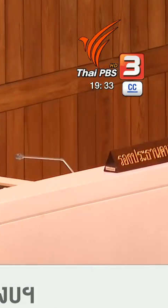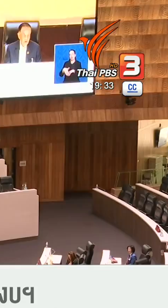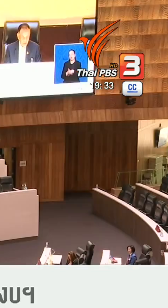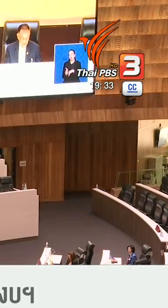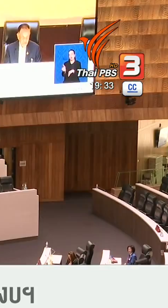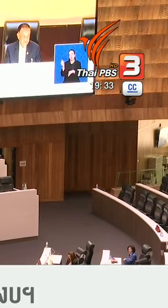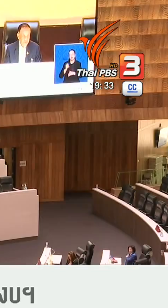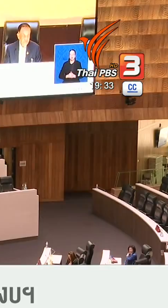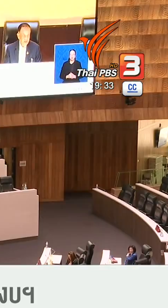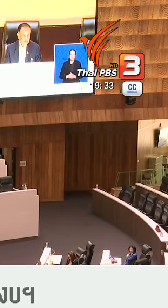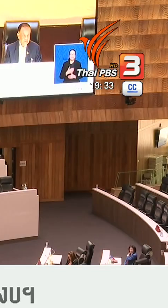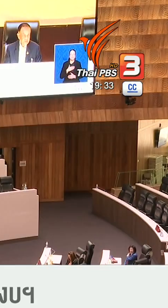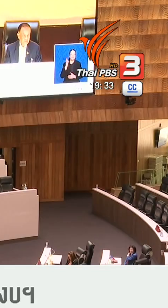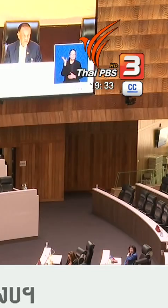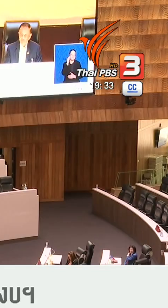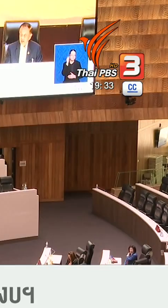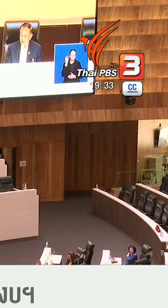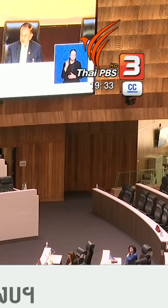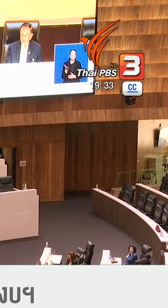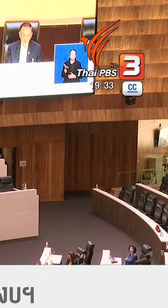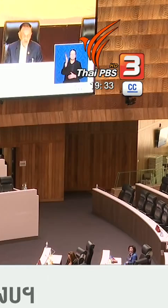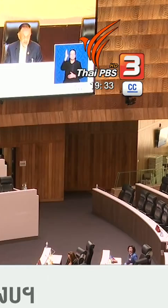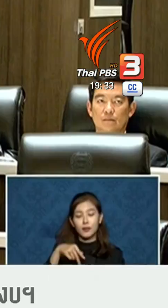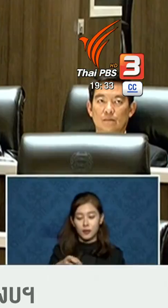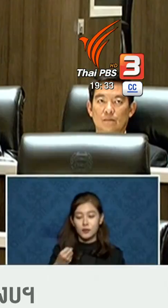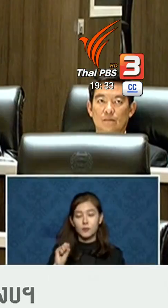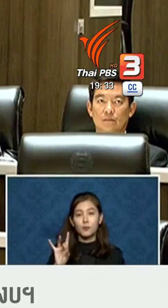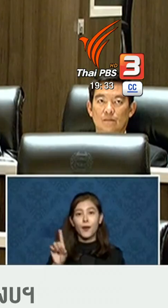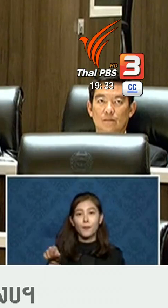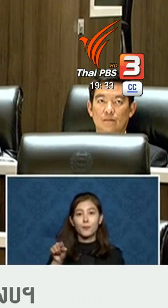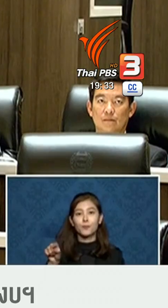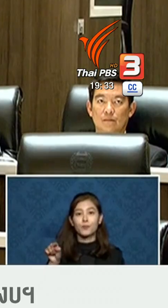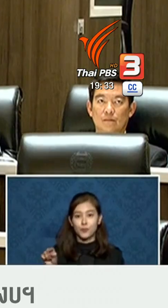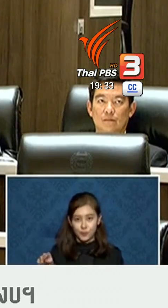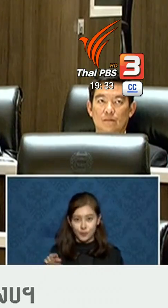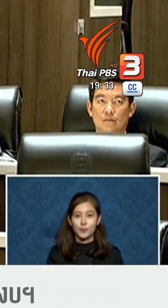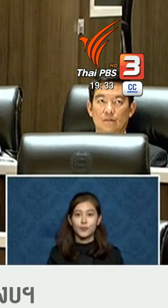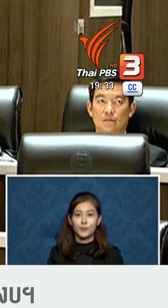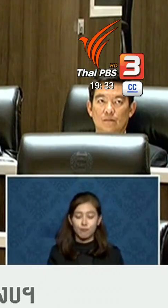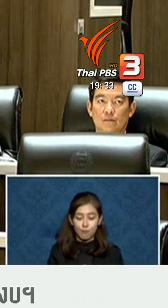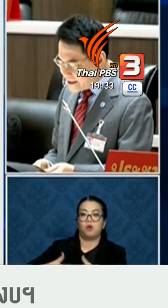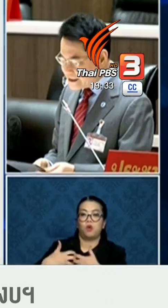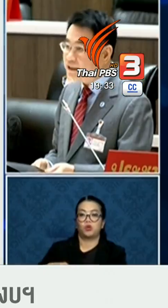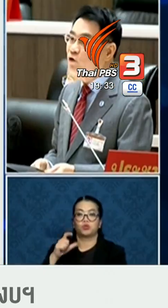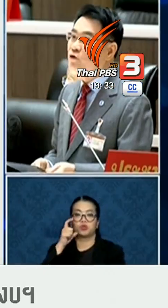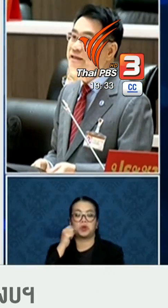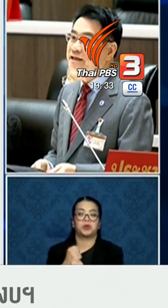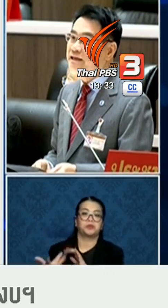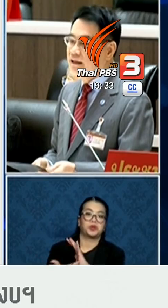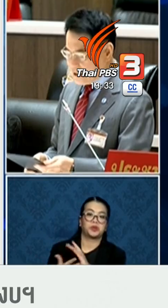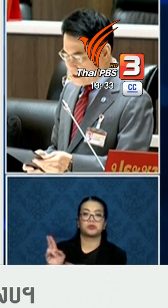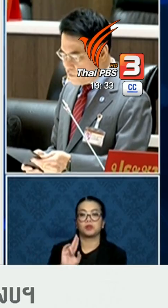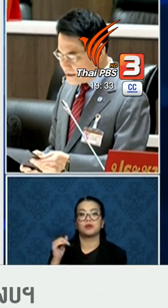ผู้ต้องขังให้เป็นไปตามมาตรฐานสากลและหลักสิทธิมนุษยชชนไม่เลือกปฏิบัติจนเกิดข้อเคลือบ